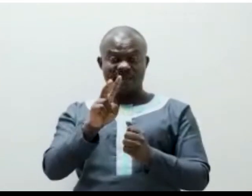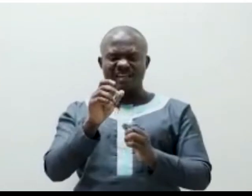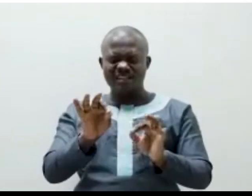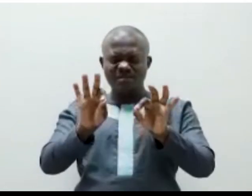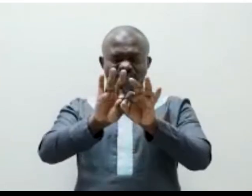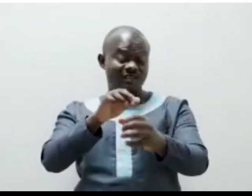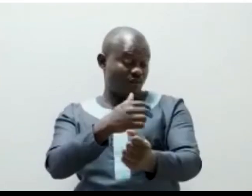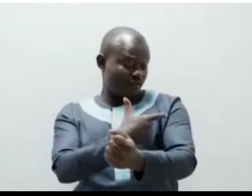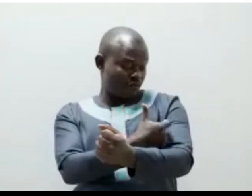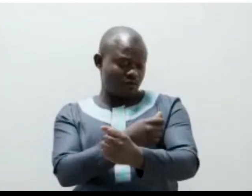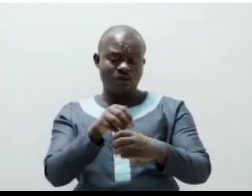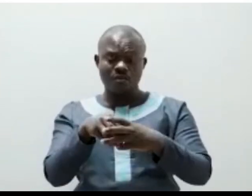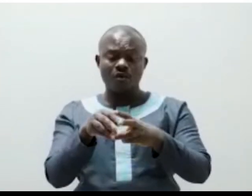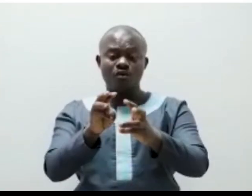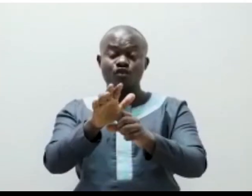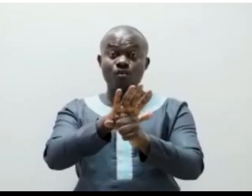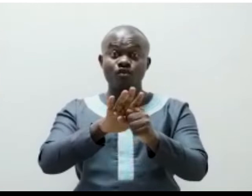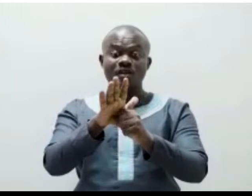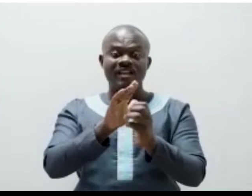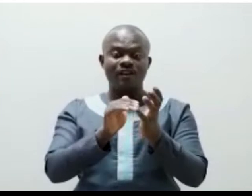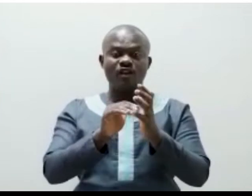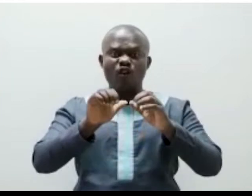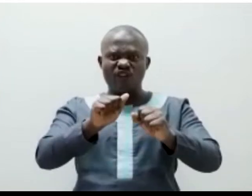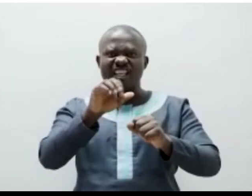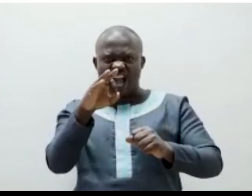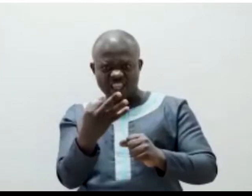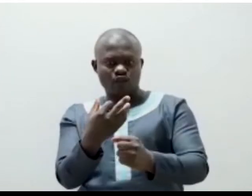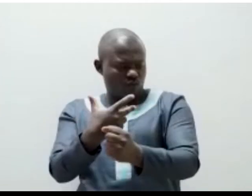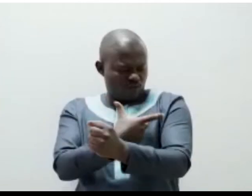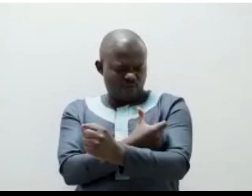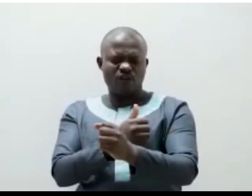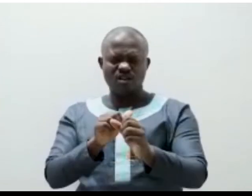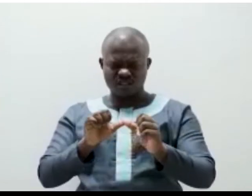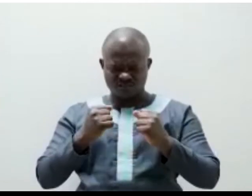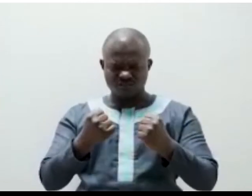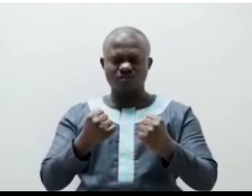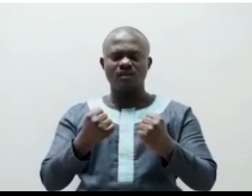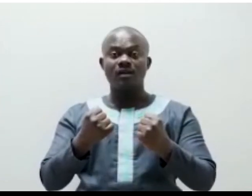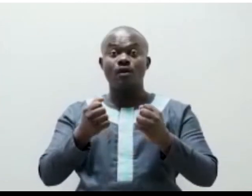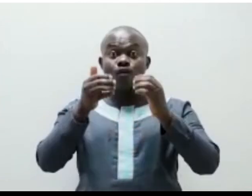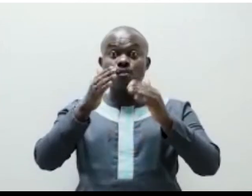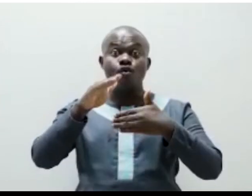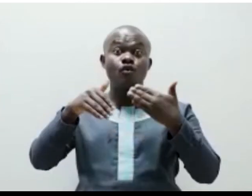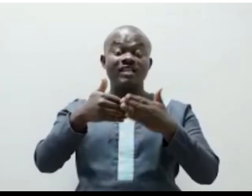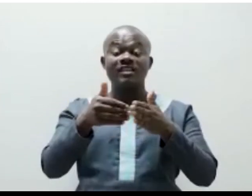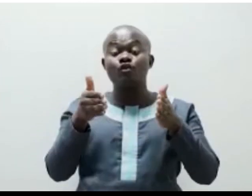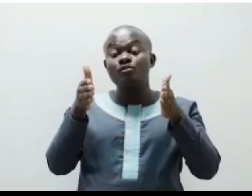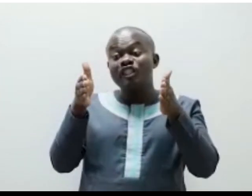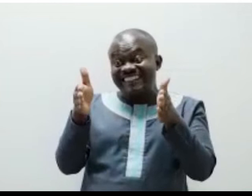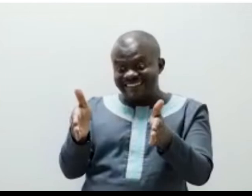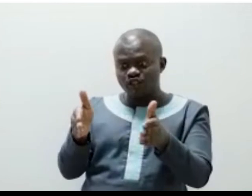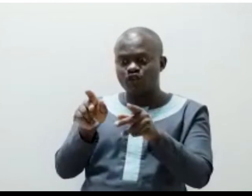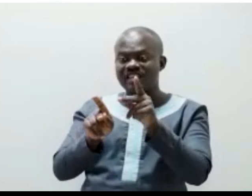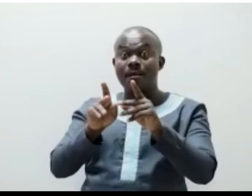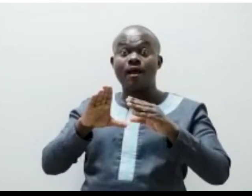ngombwa kwikingiza iyi virusi mu buryo bwuzuye no gufata doze ishimangira y'urukingo rwa COVID-19 ku muntu wese ubarizwa